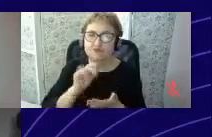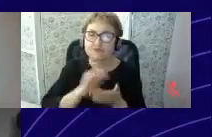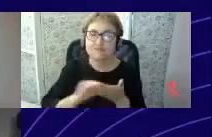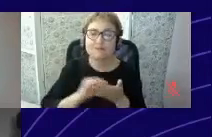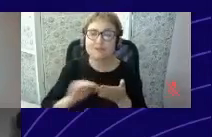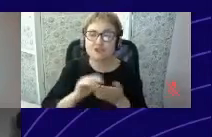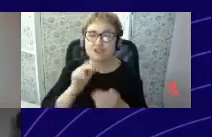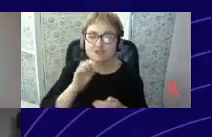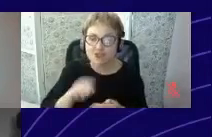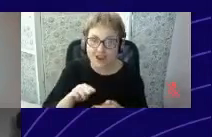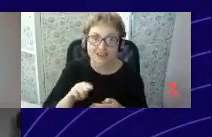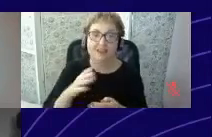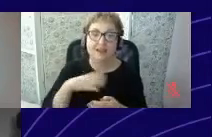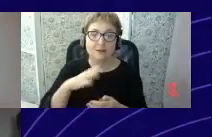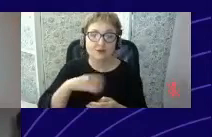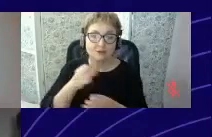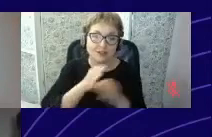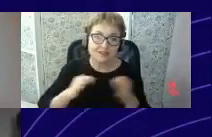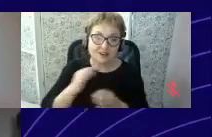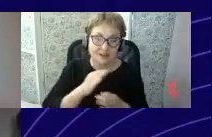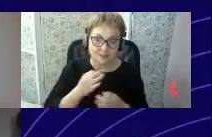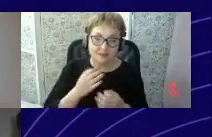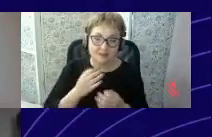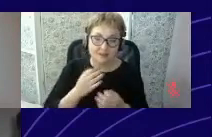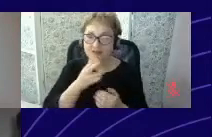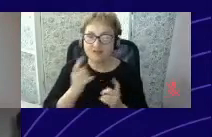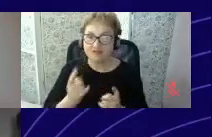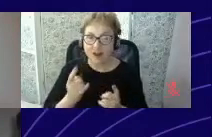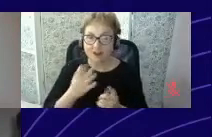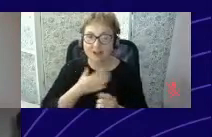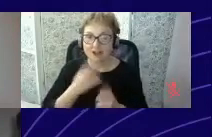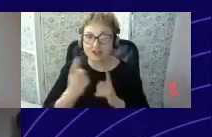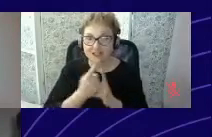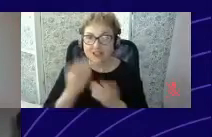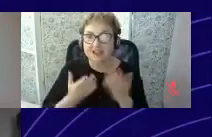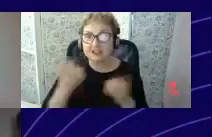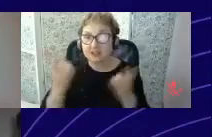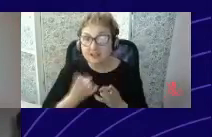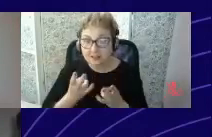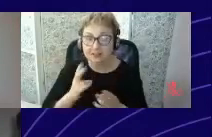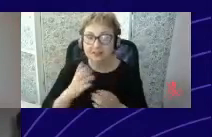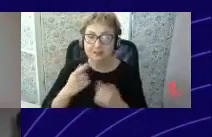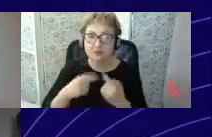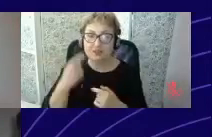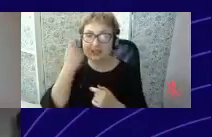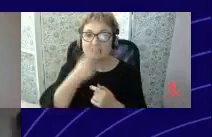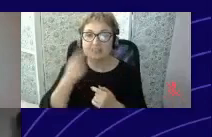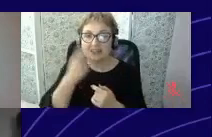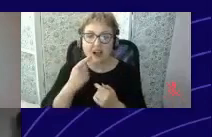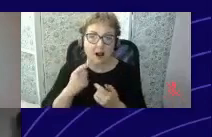по возможности мы проговорим, обсудим их либо в рамках нашей встречи, либо, если будет необходимость, в последующем в рамках